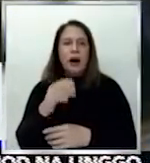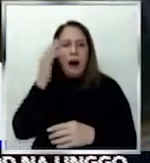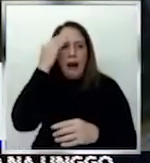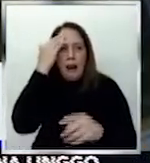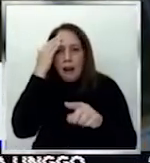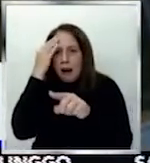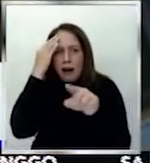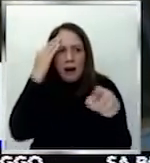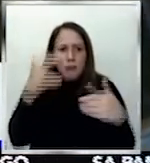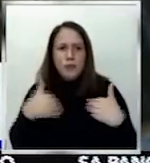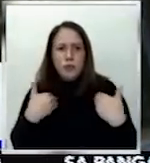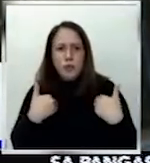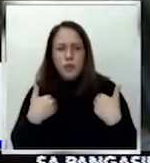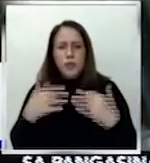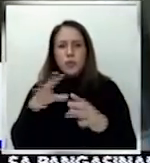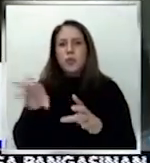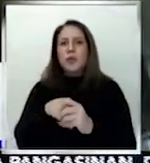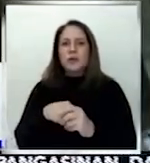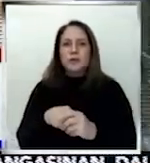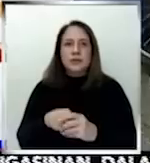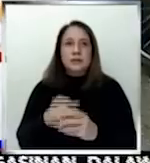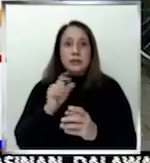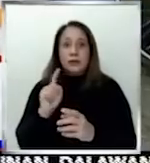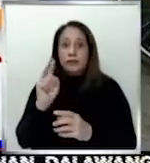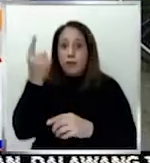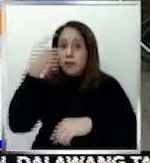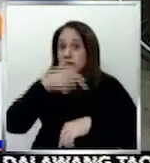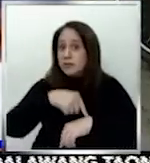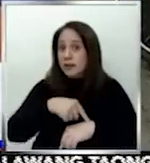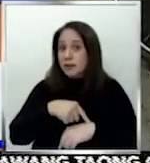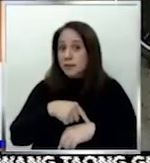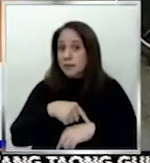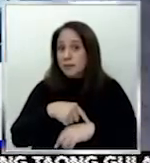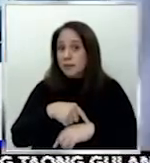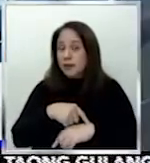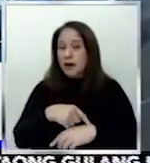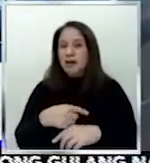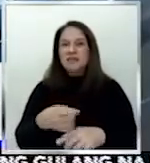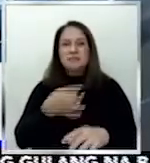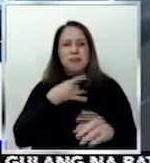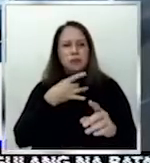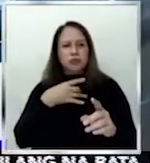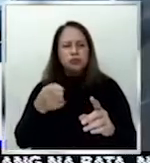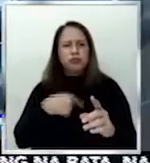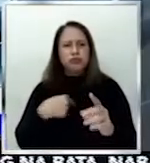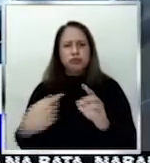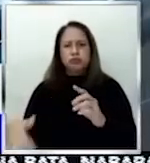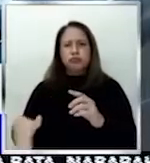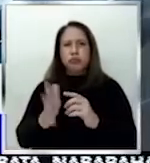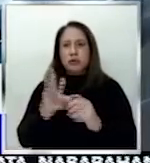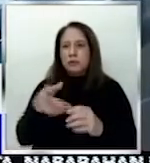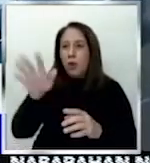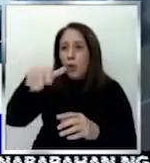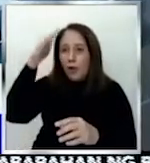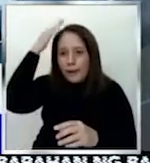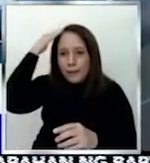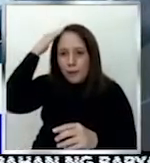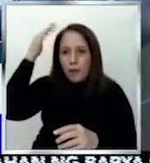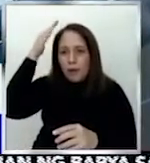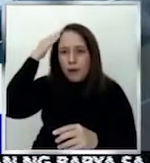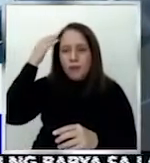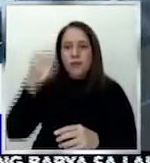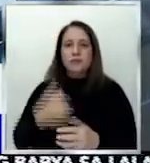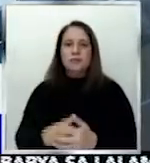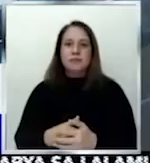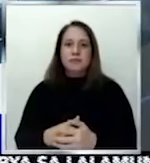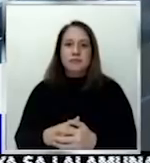sangkot at hindi raw yun ang unang beses na siya ay basusin at labanan. Sabi nila, kalbo, takbo. Ang